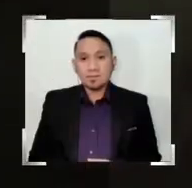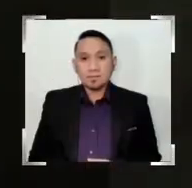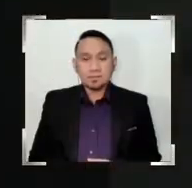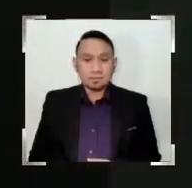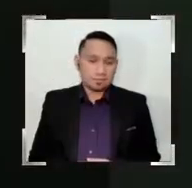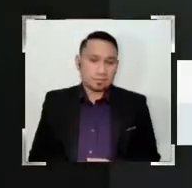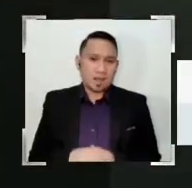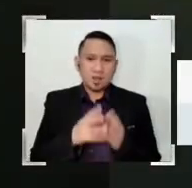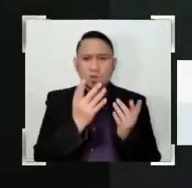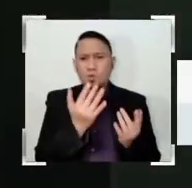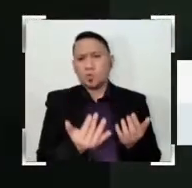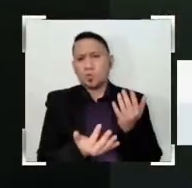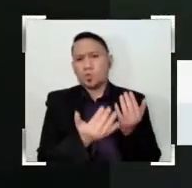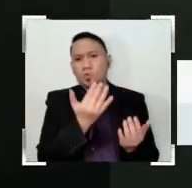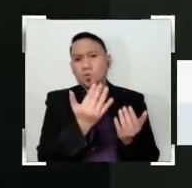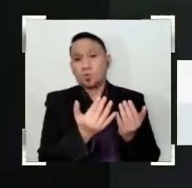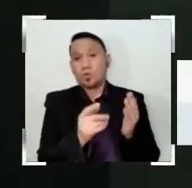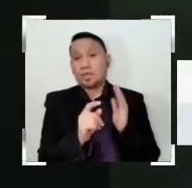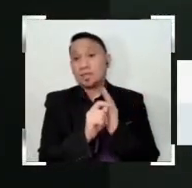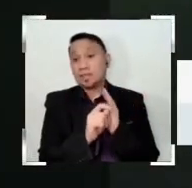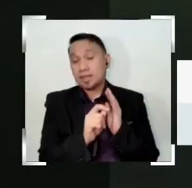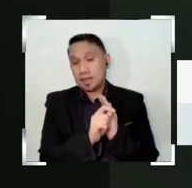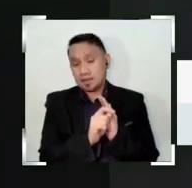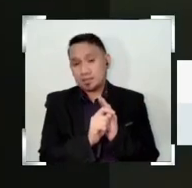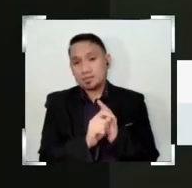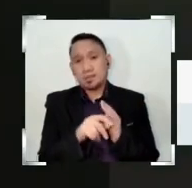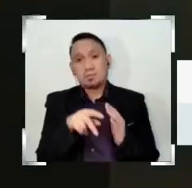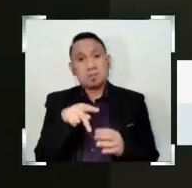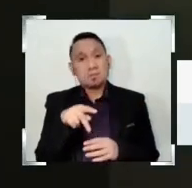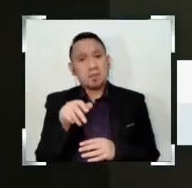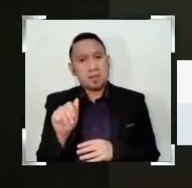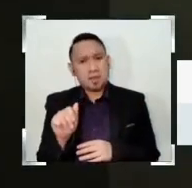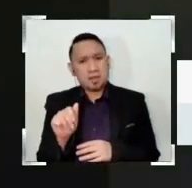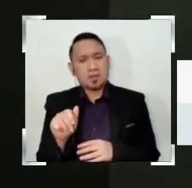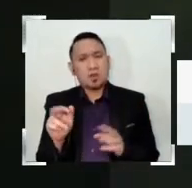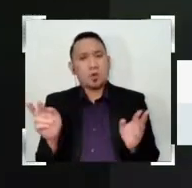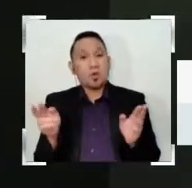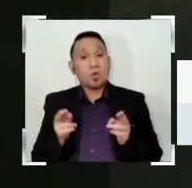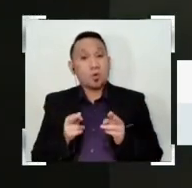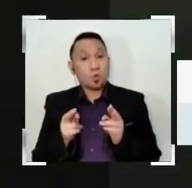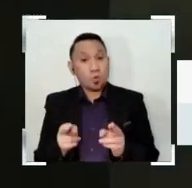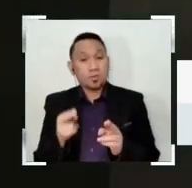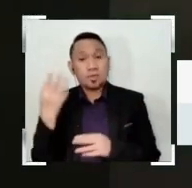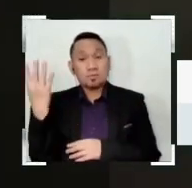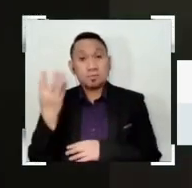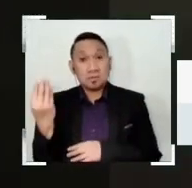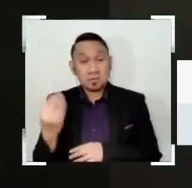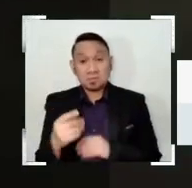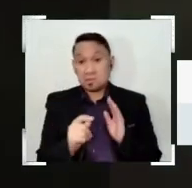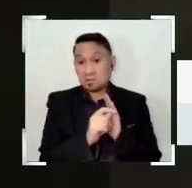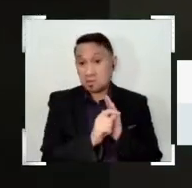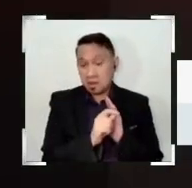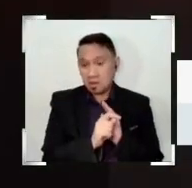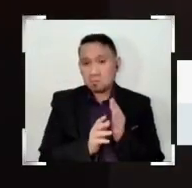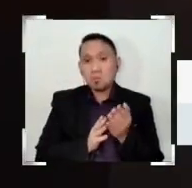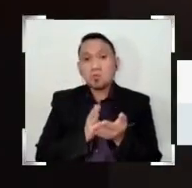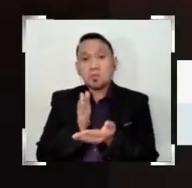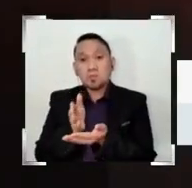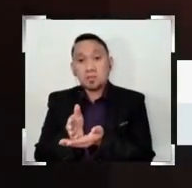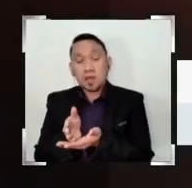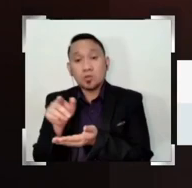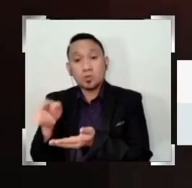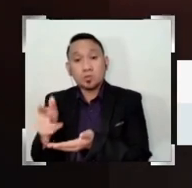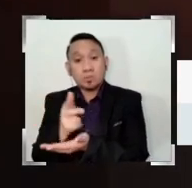Nasunog ang isang trailer truck sa PPA Road sa Batangas City. Papunta ang truck sa Batangas Port nang bigla itong magliyab. Ayon